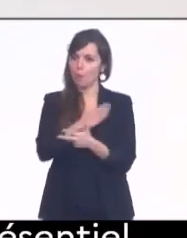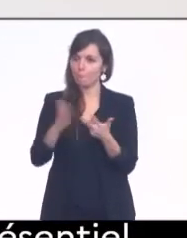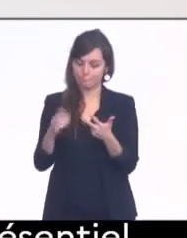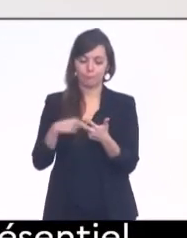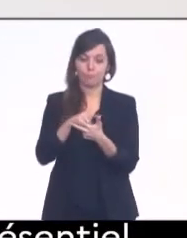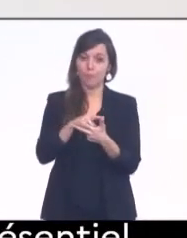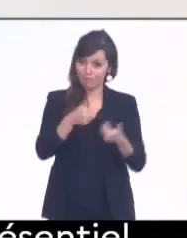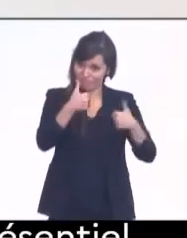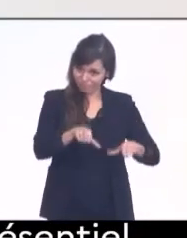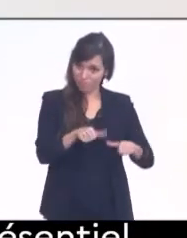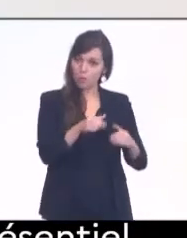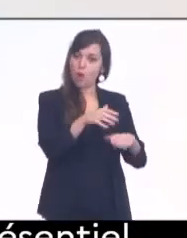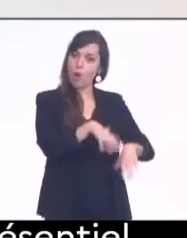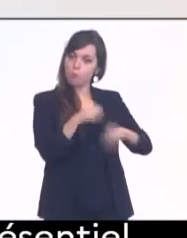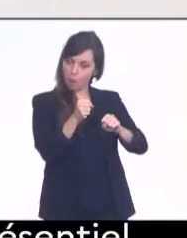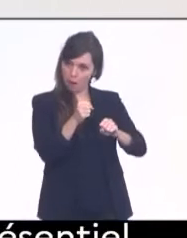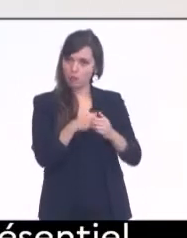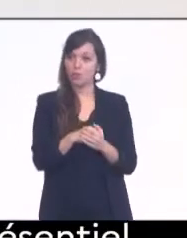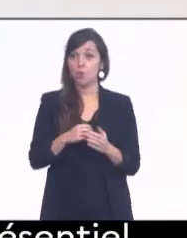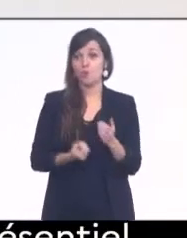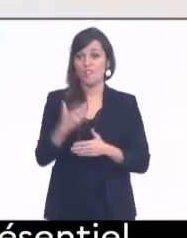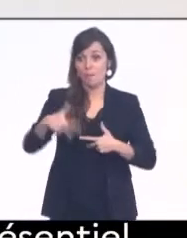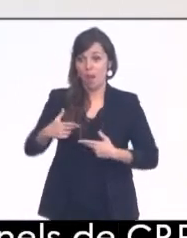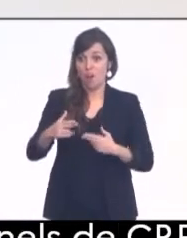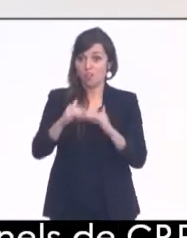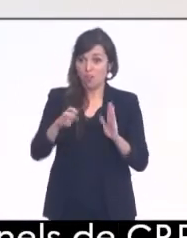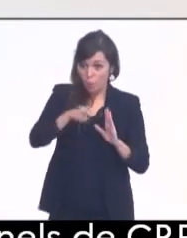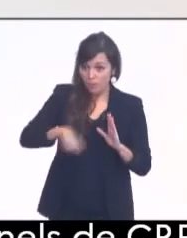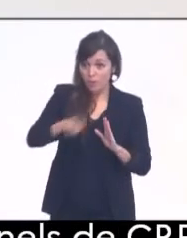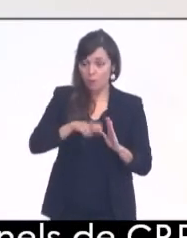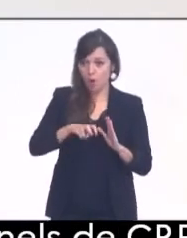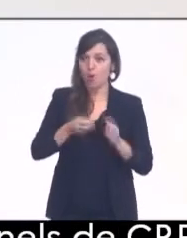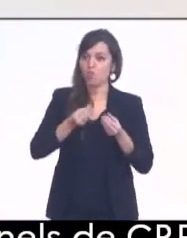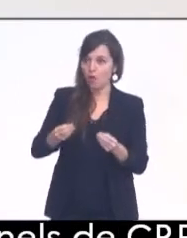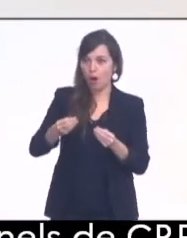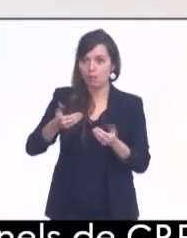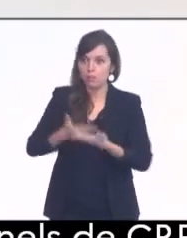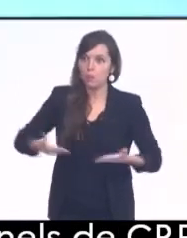l'emploi. Cette nouvelle période de confinement constitue une difficulté supplémentaire pour le marché de